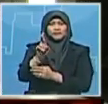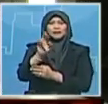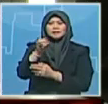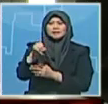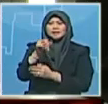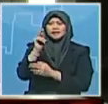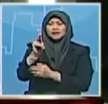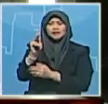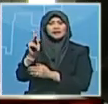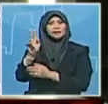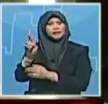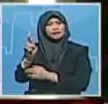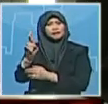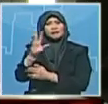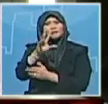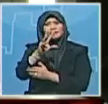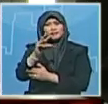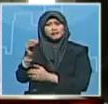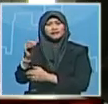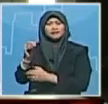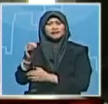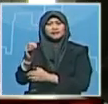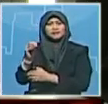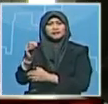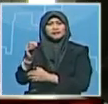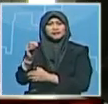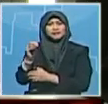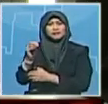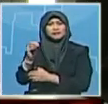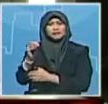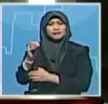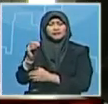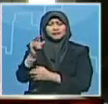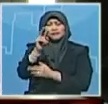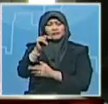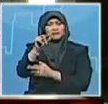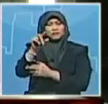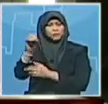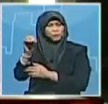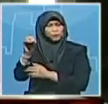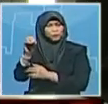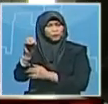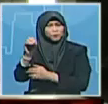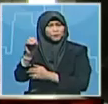JKR dan juga hasil kerjasama antara NGO-NGO seperti